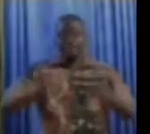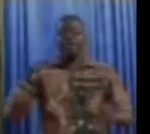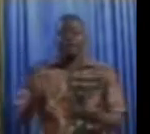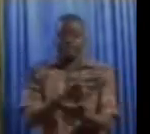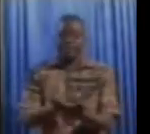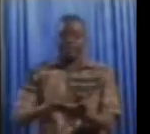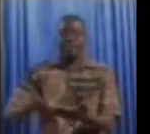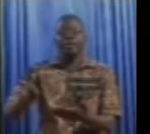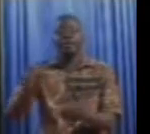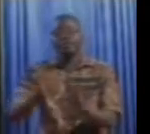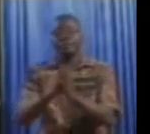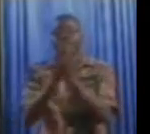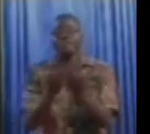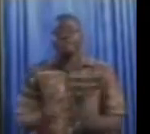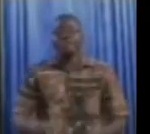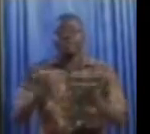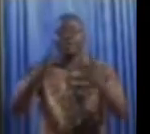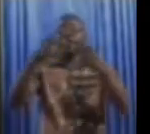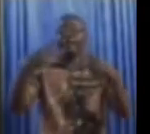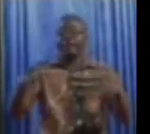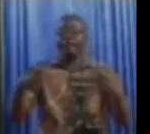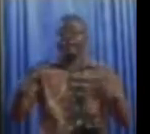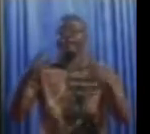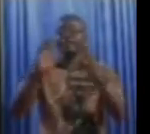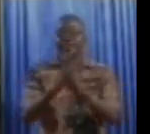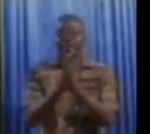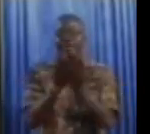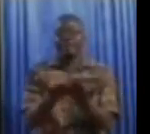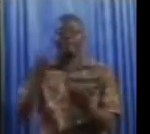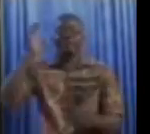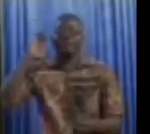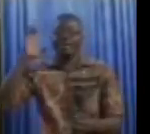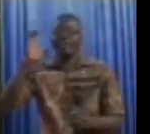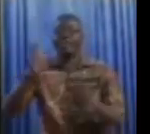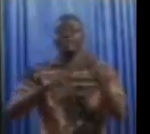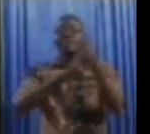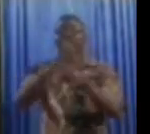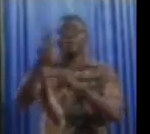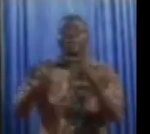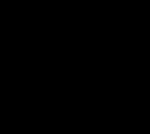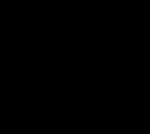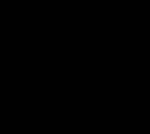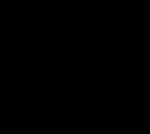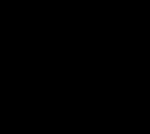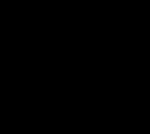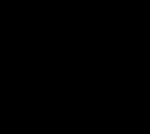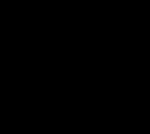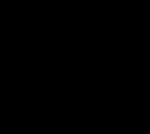dédicaces d'ouvrages, des expositions ventes de livres et des conférences publiques sur divers thèmes.